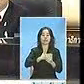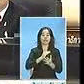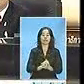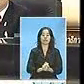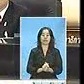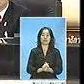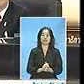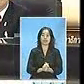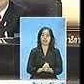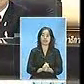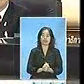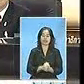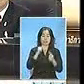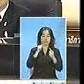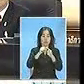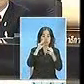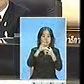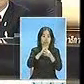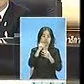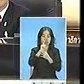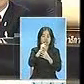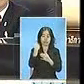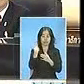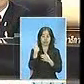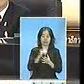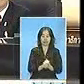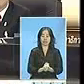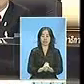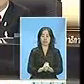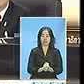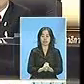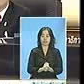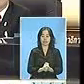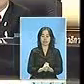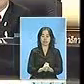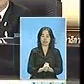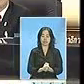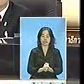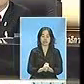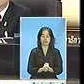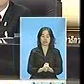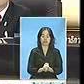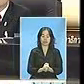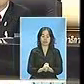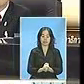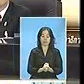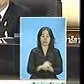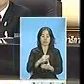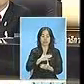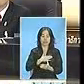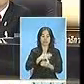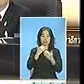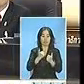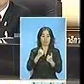านครับส่วนกรณีเรื่องผัวเมียนี่ก็เหมือนกันผมคิดว่าเรากำลังใช้ค